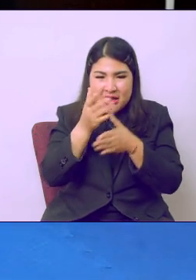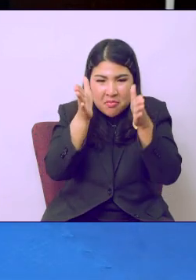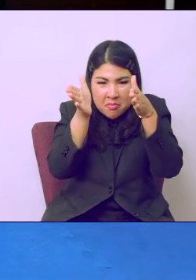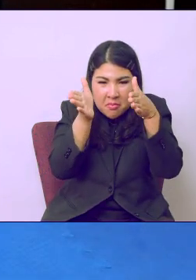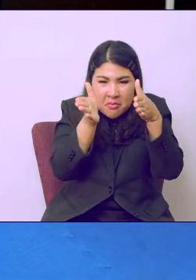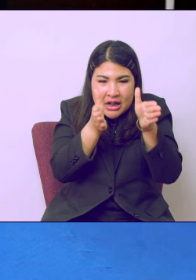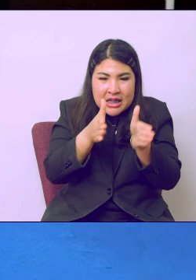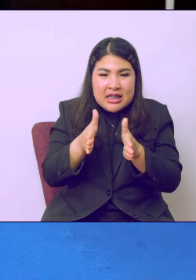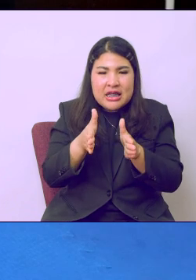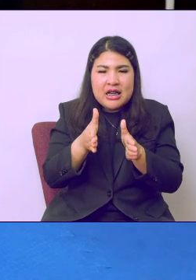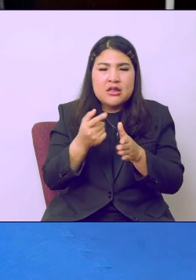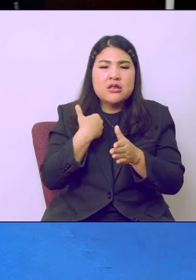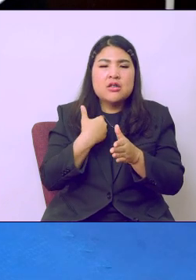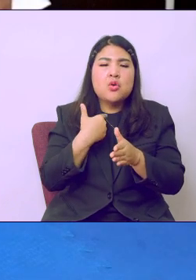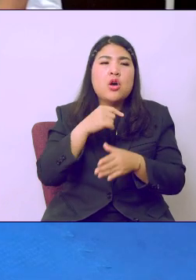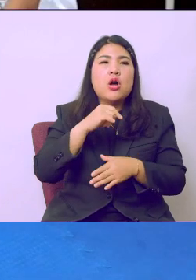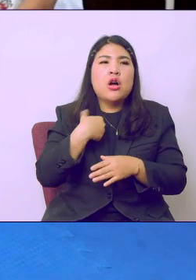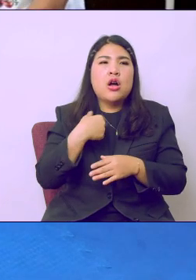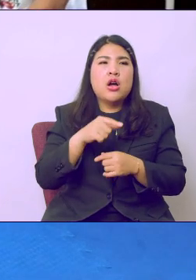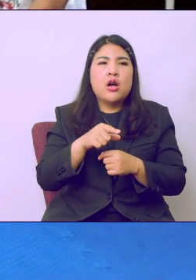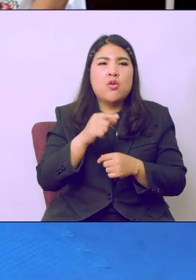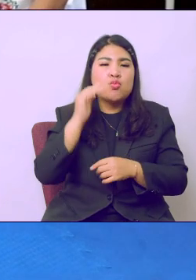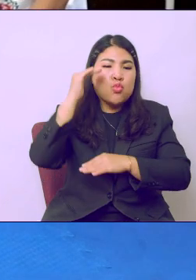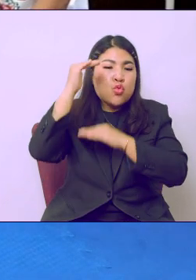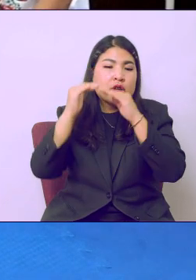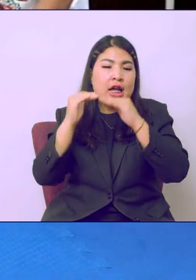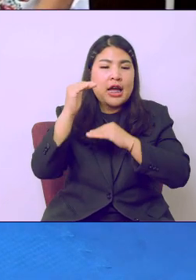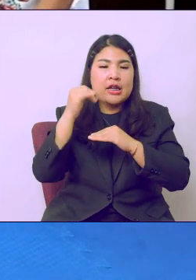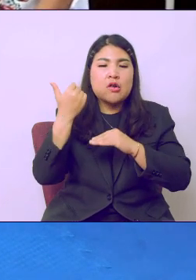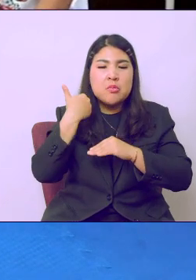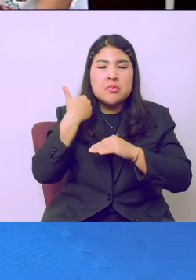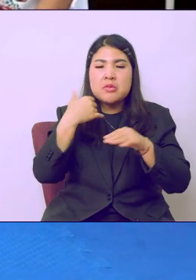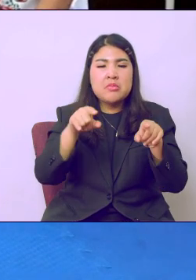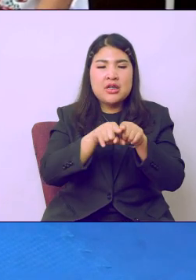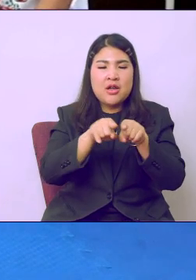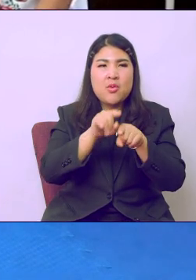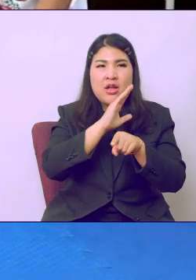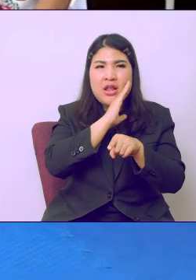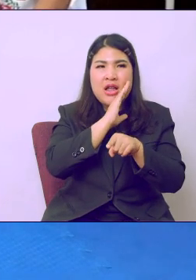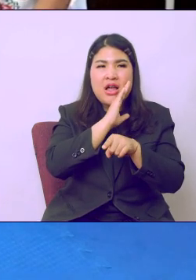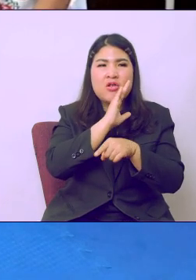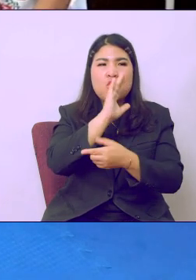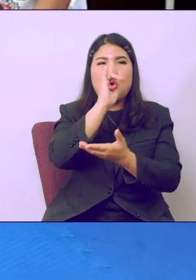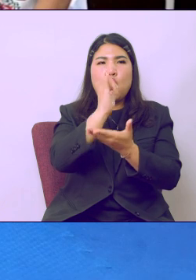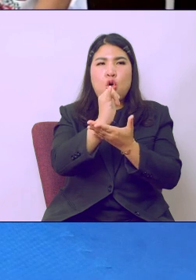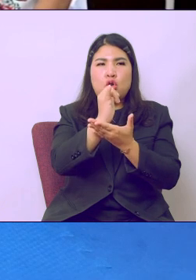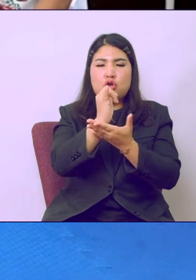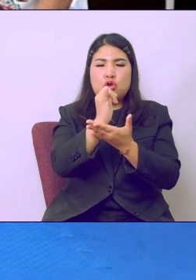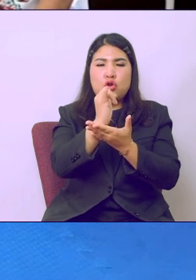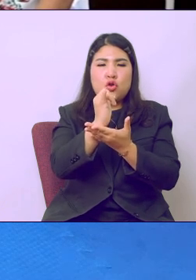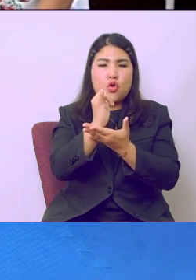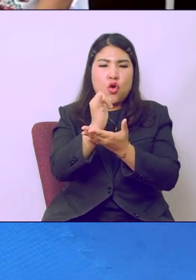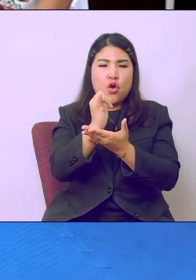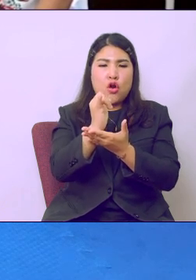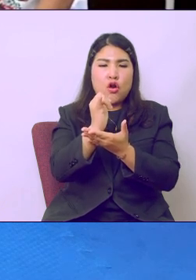ขึ้นหรือว่าผู้ใหญ่ก็แล้วแต่ผู้ใหญ่ที่ขับรถหรือนั่งนานๆนะครับผู้ใหญ่ก็เป็นเวลานอนนอนอย่างเงี้ยนอนหงายไปปุ๊บจะมี